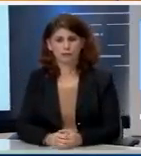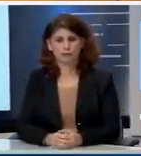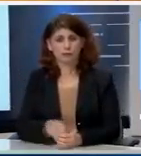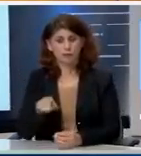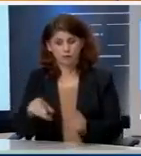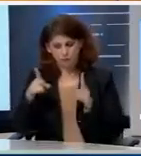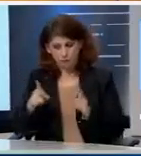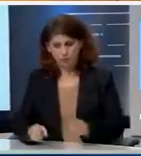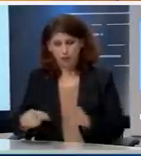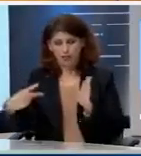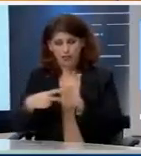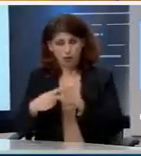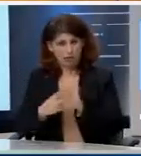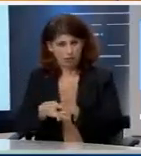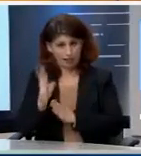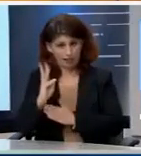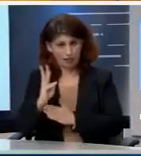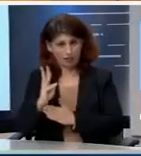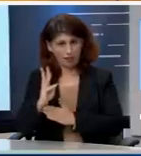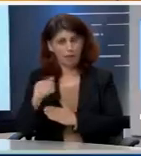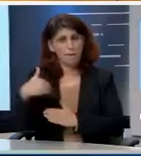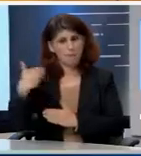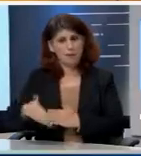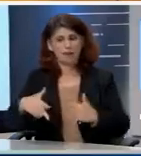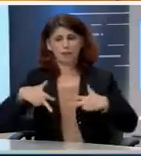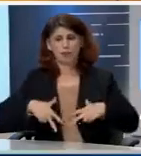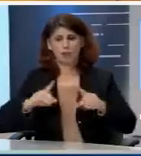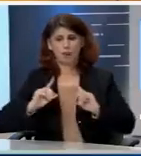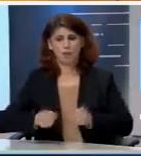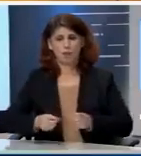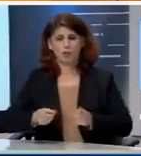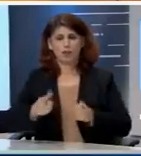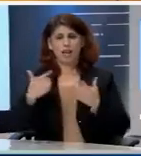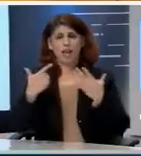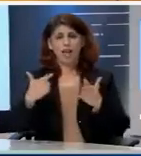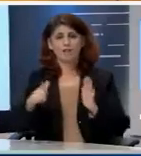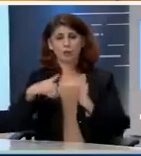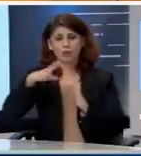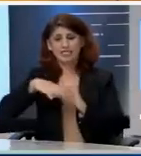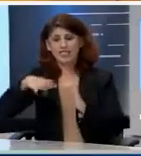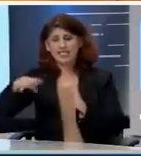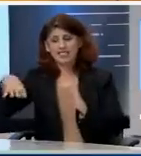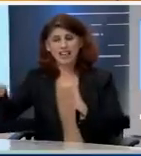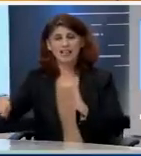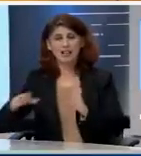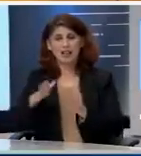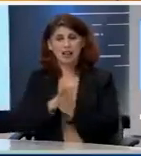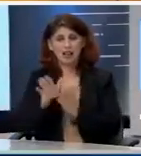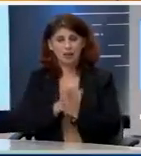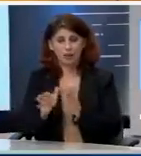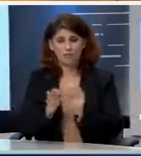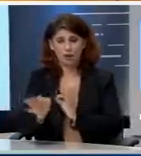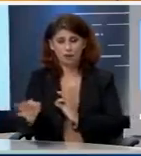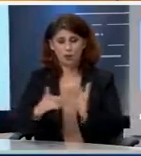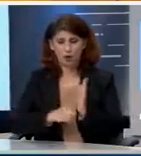Αυτό σταμάτησε το 2013, μετά την υπουργική μου απόφαση 700 σελίδων που εκδόθηκε κατ' εφαρμογή του νόμου